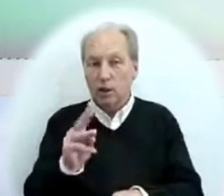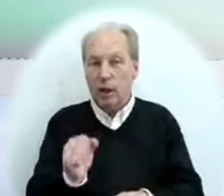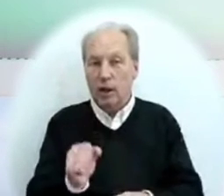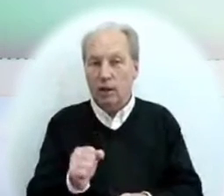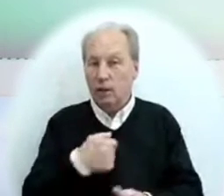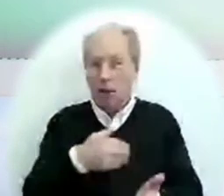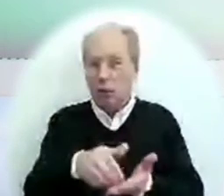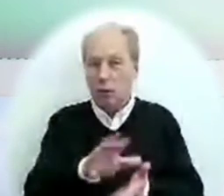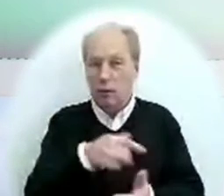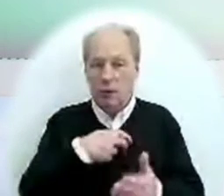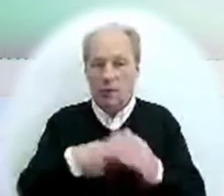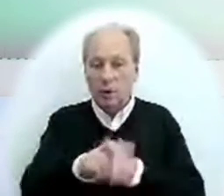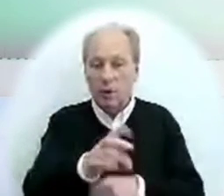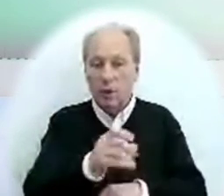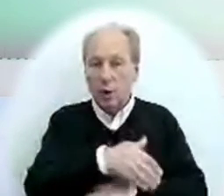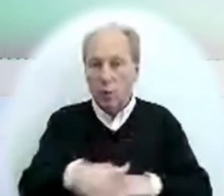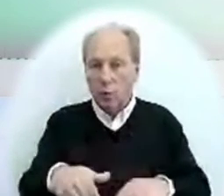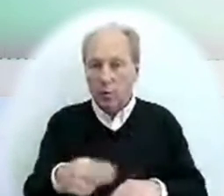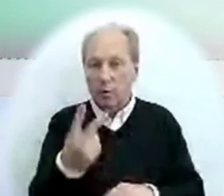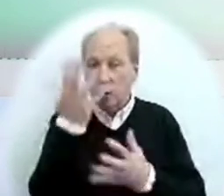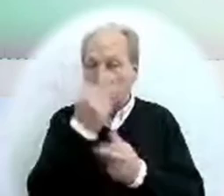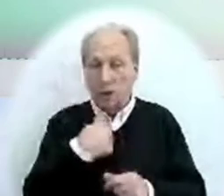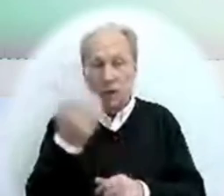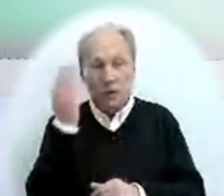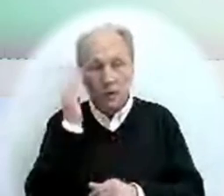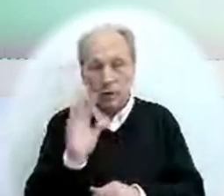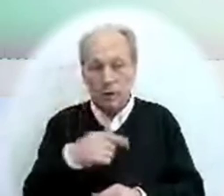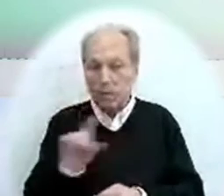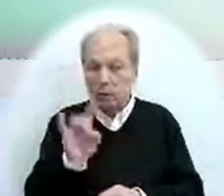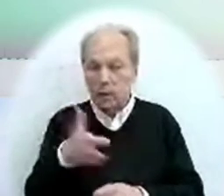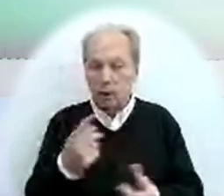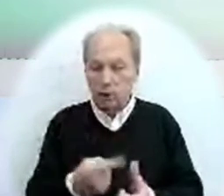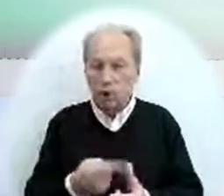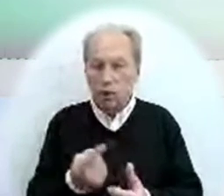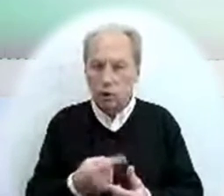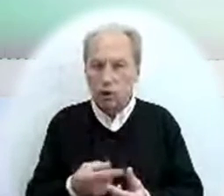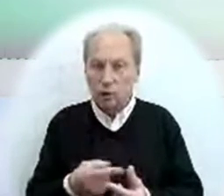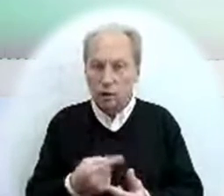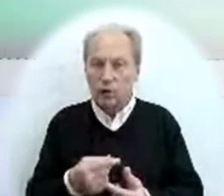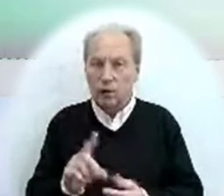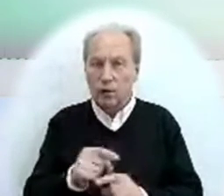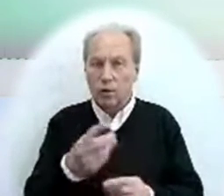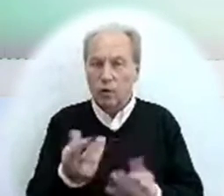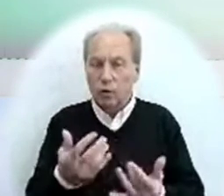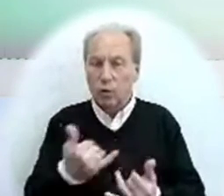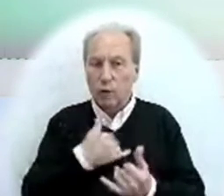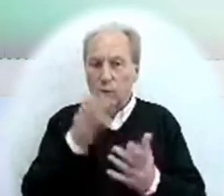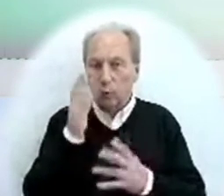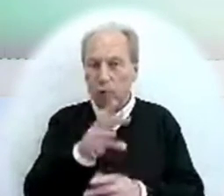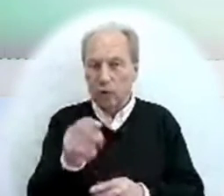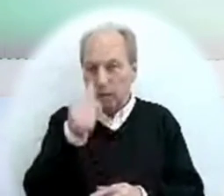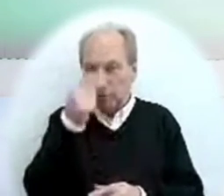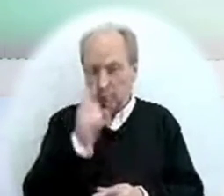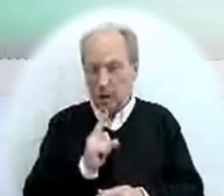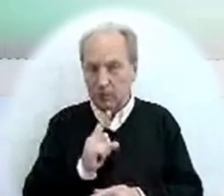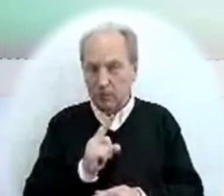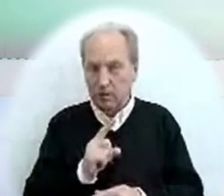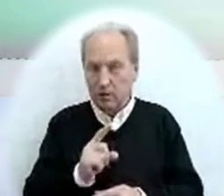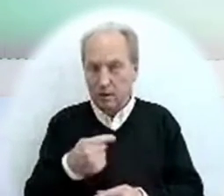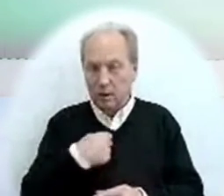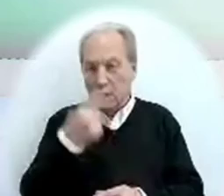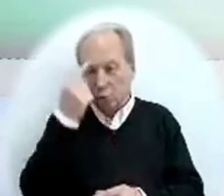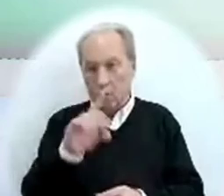на улицу, я помню, я, во-первых, 2 ночи не спала, я высчитывала, какая я буду миллионерша уже через месяц, потому что у меня была иллюзия, что это прям произойдет завтра, все